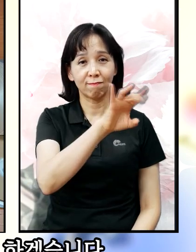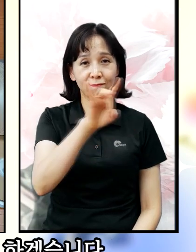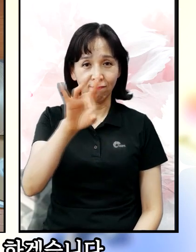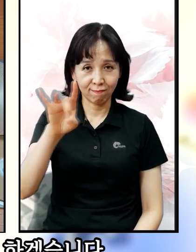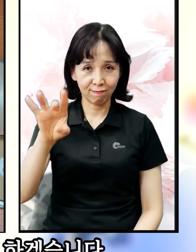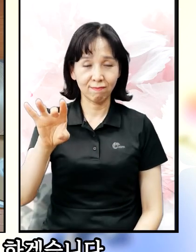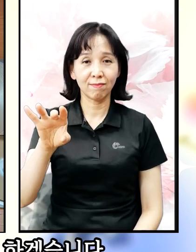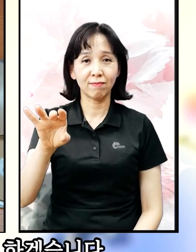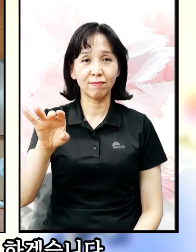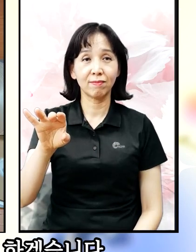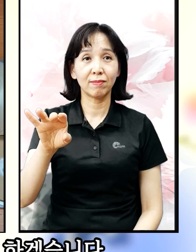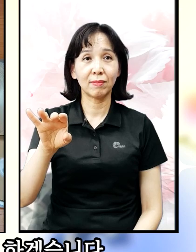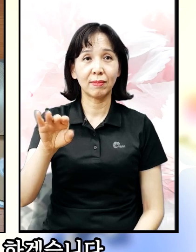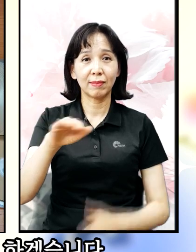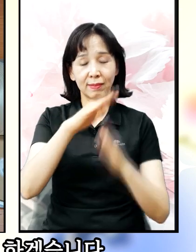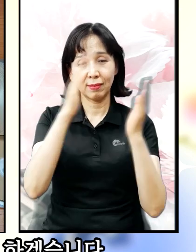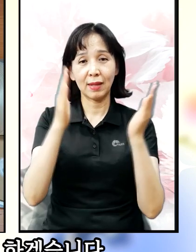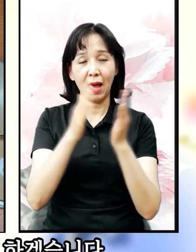이렇게